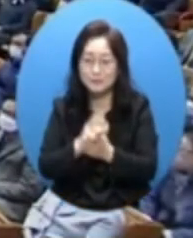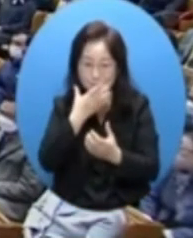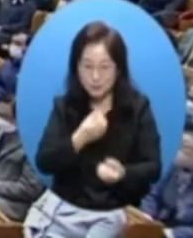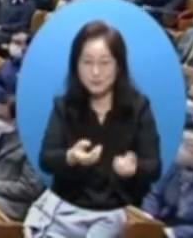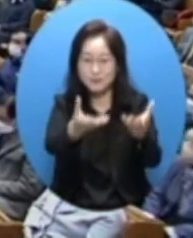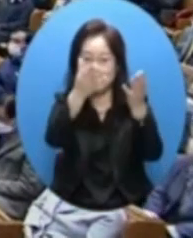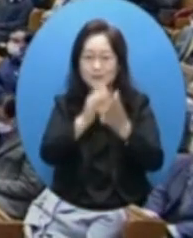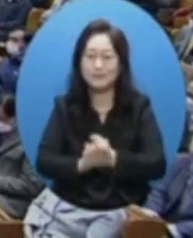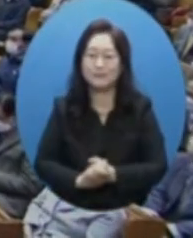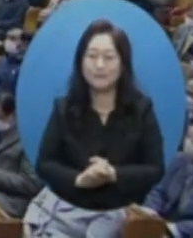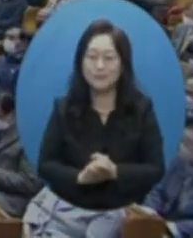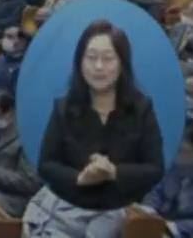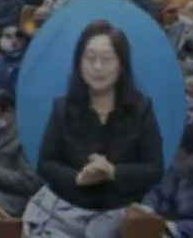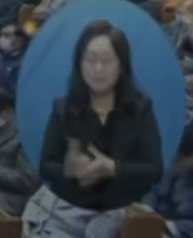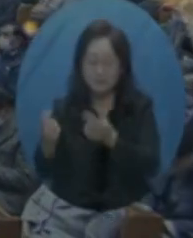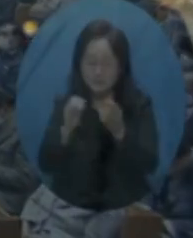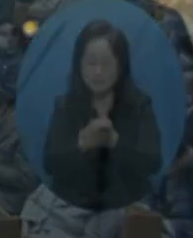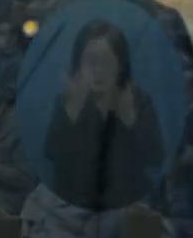떠납니다